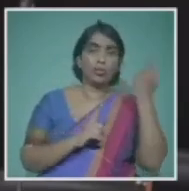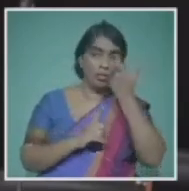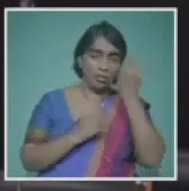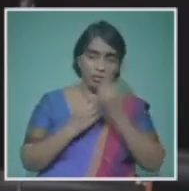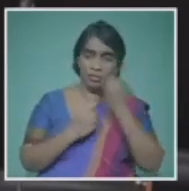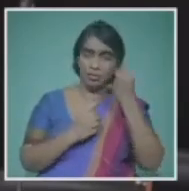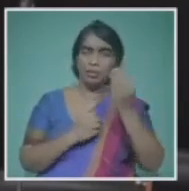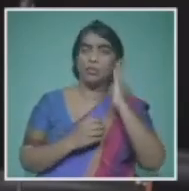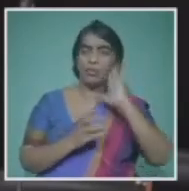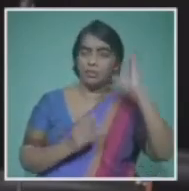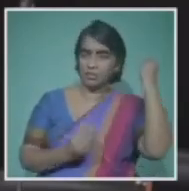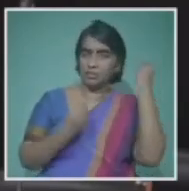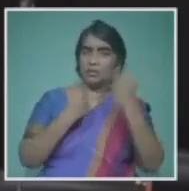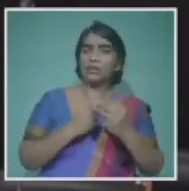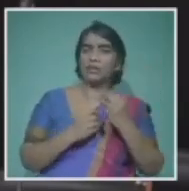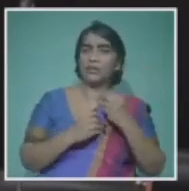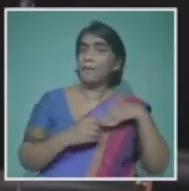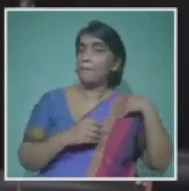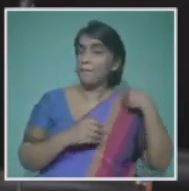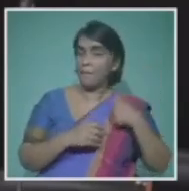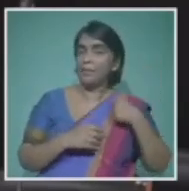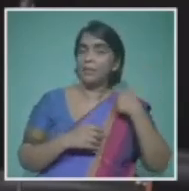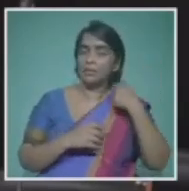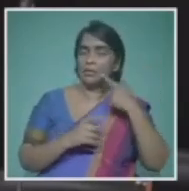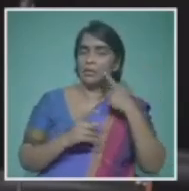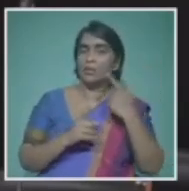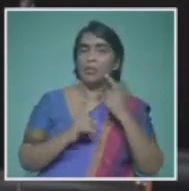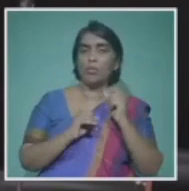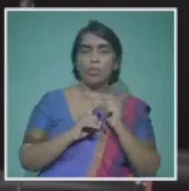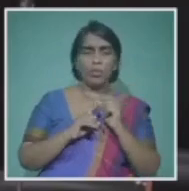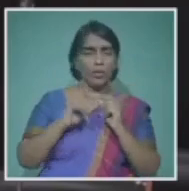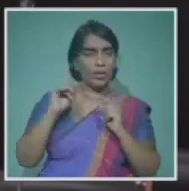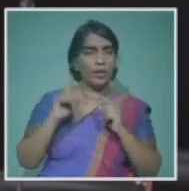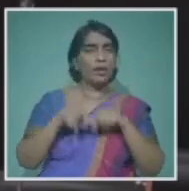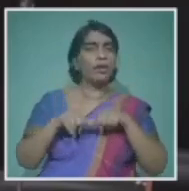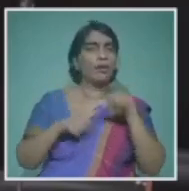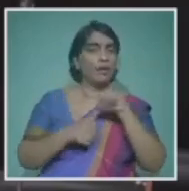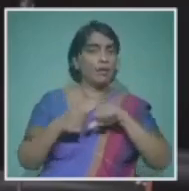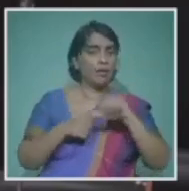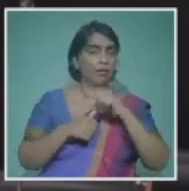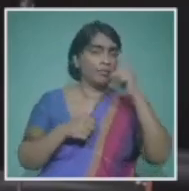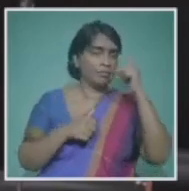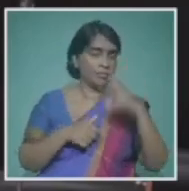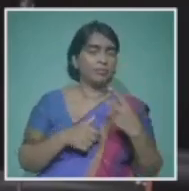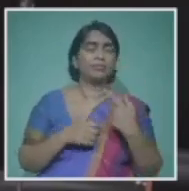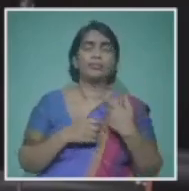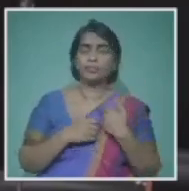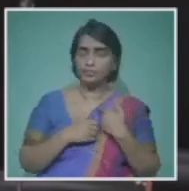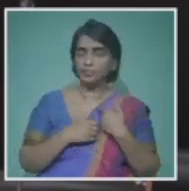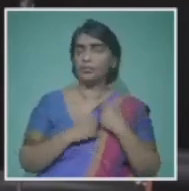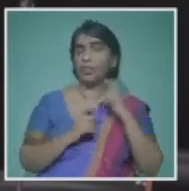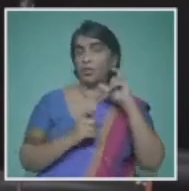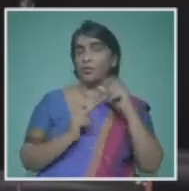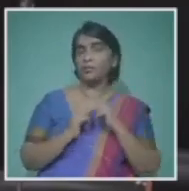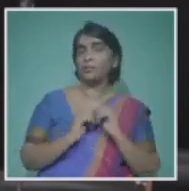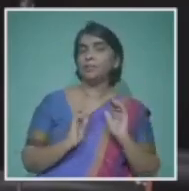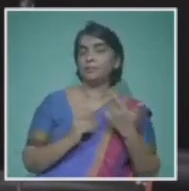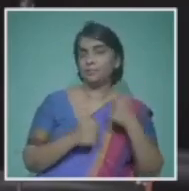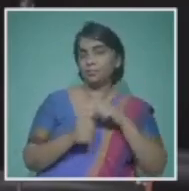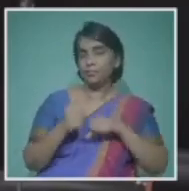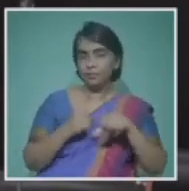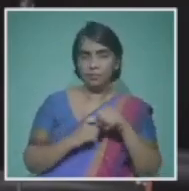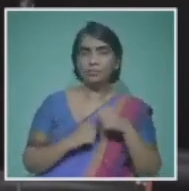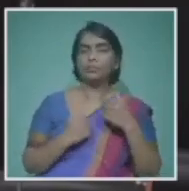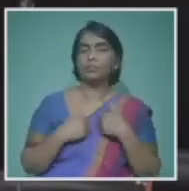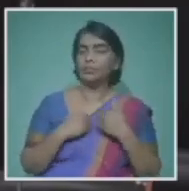දෙන්නම් පිටරටින්. ප්‍රධාන පෙළේ මං හිතන්නේ පුණේ ආයතනයට දෙවනු වෙන්න ඕනේ අපි කොළඹ ඇති කරලා තියෙන ආයතනය.